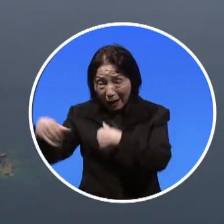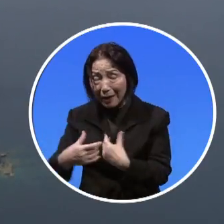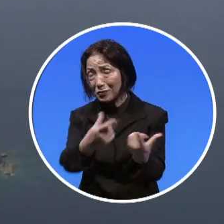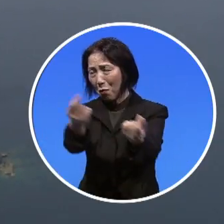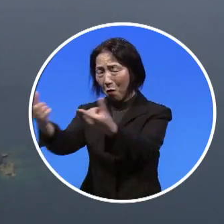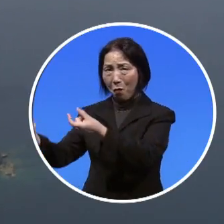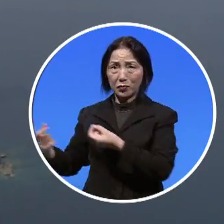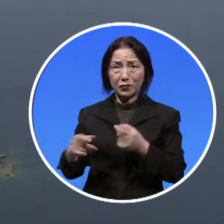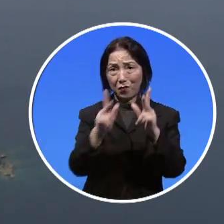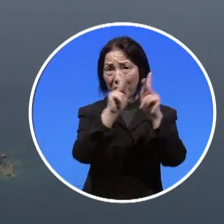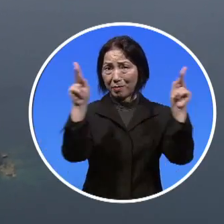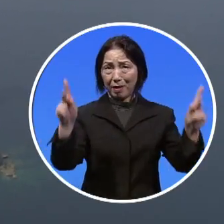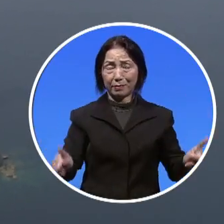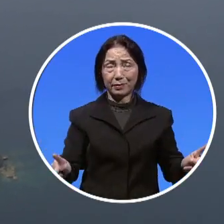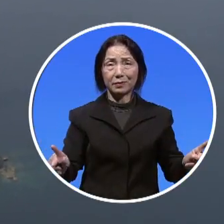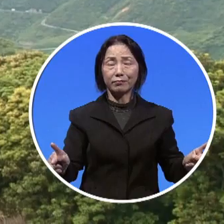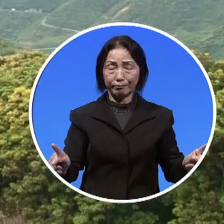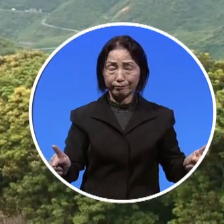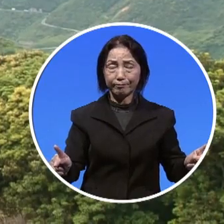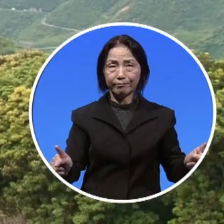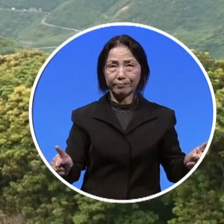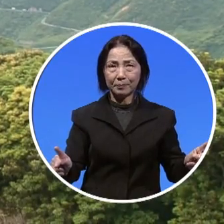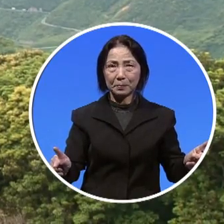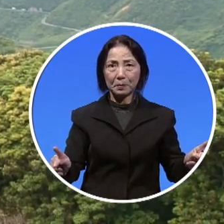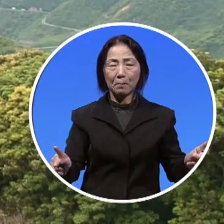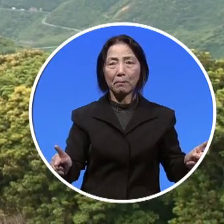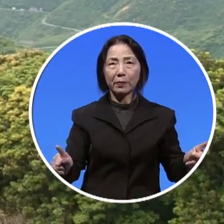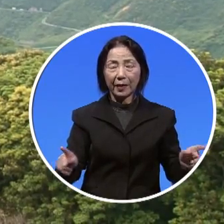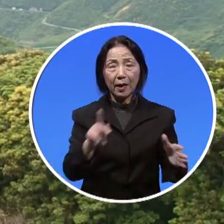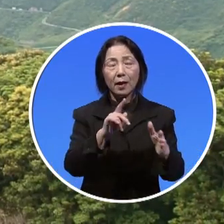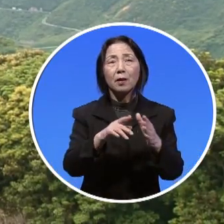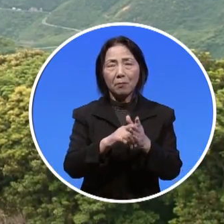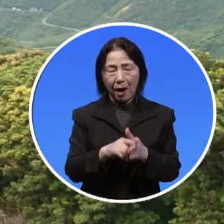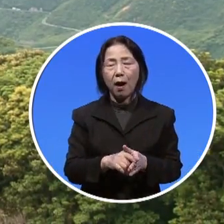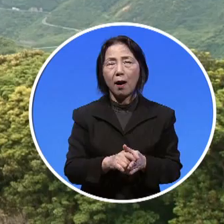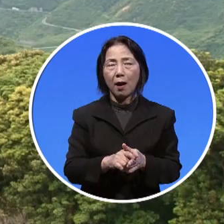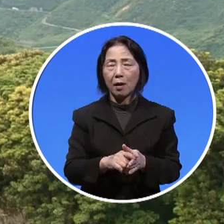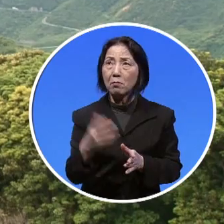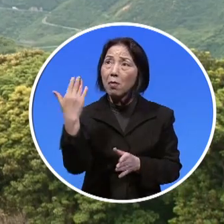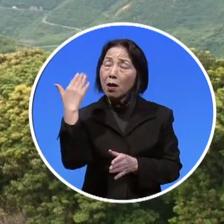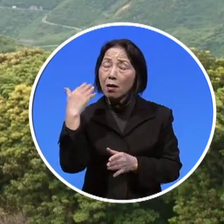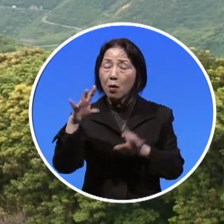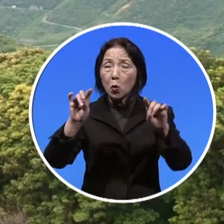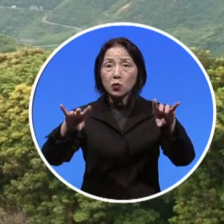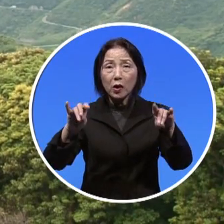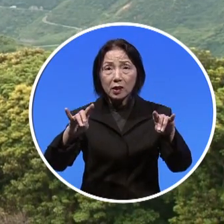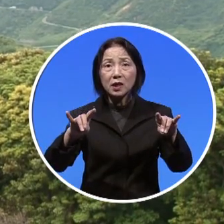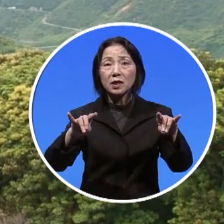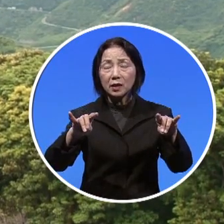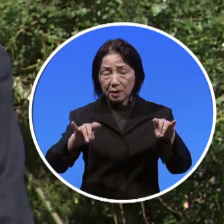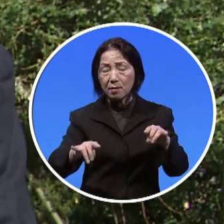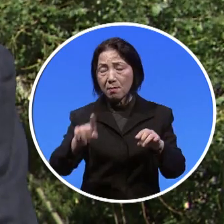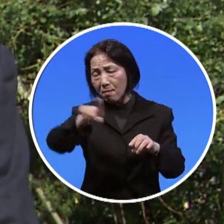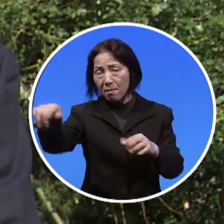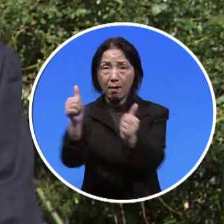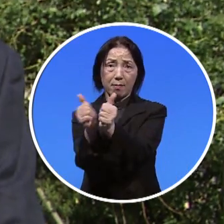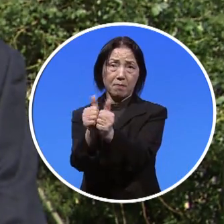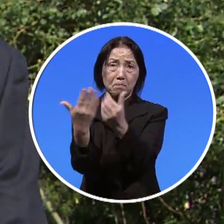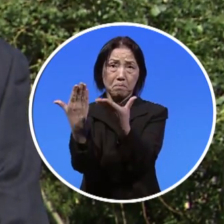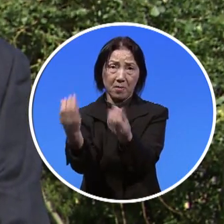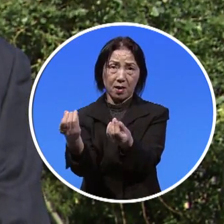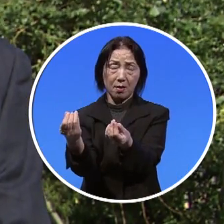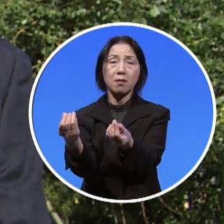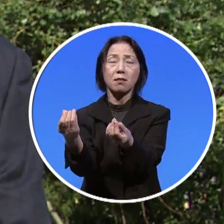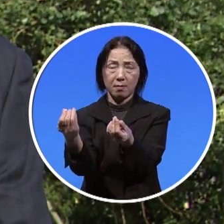前後世界共通の課題でもあるんですよね舌新鮮週間僕はオーストラリアのて吉祥